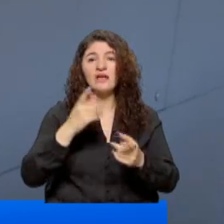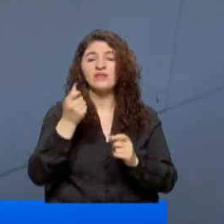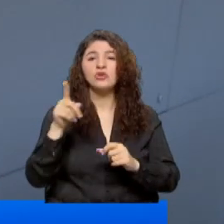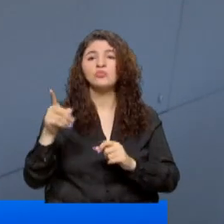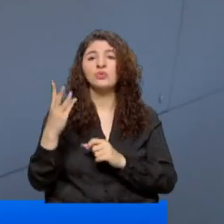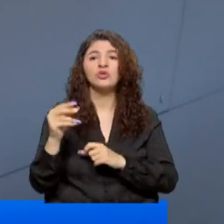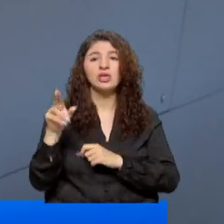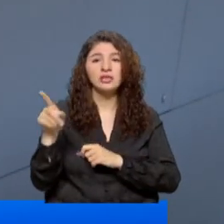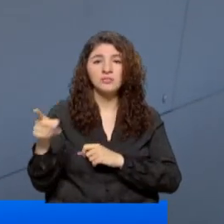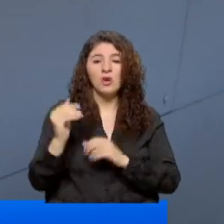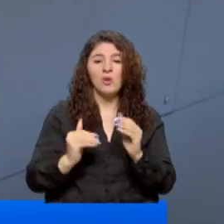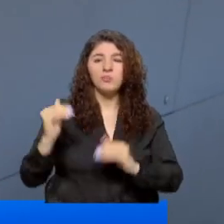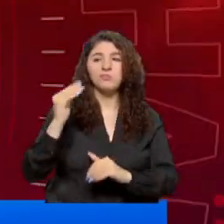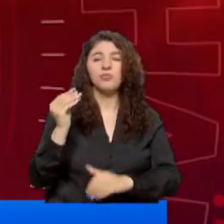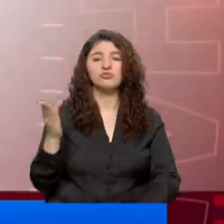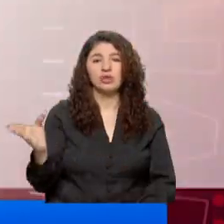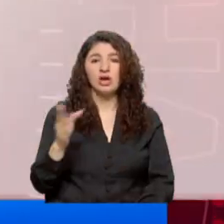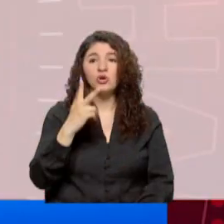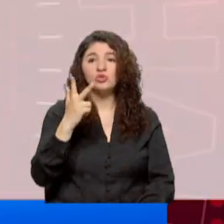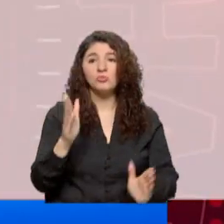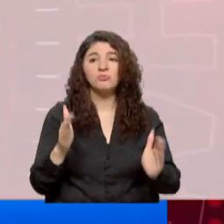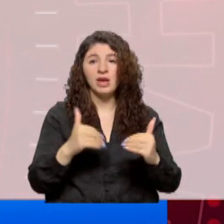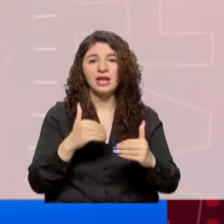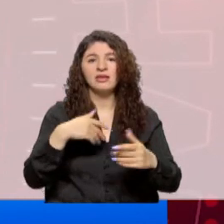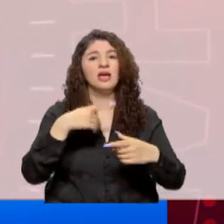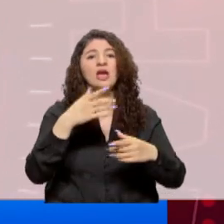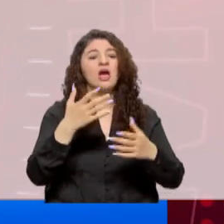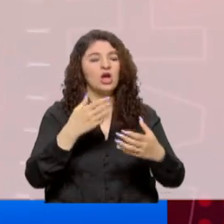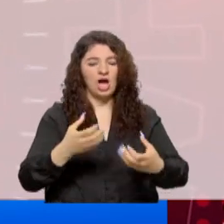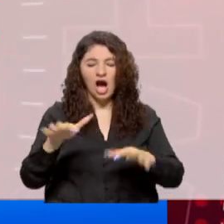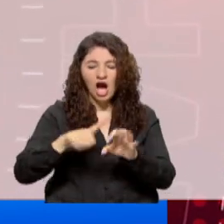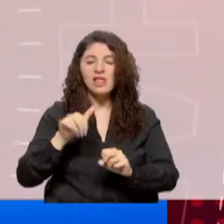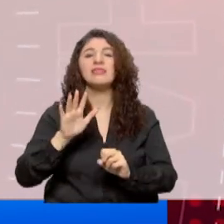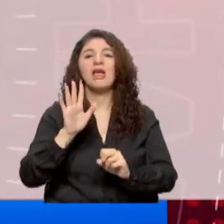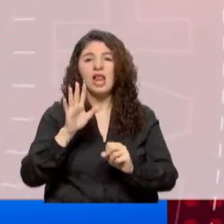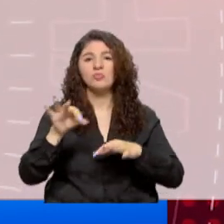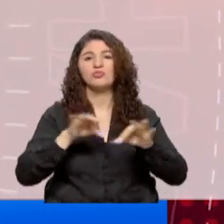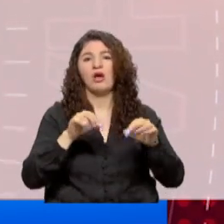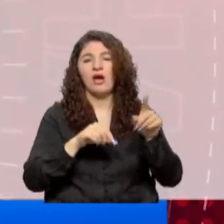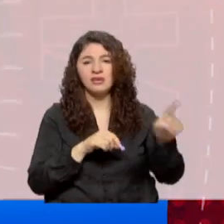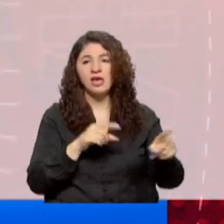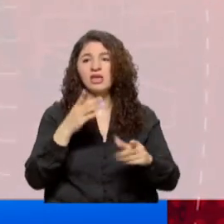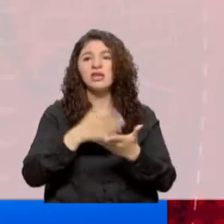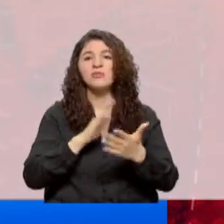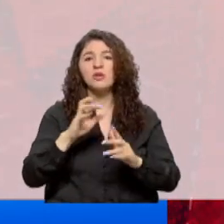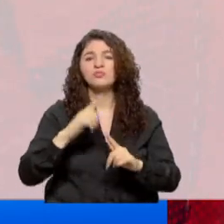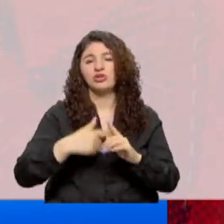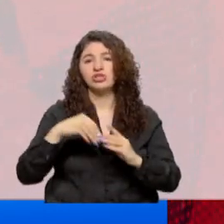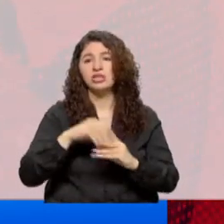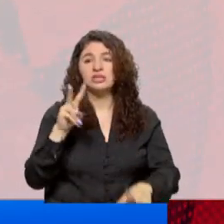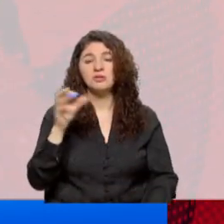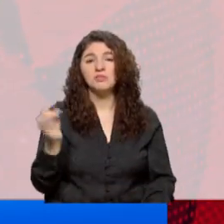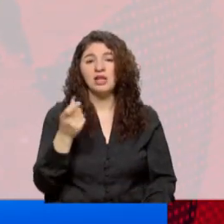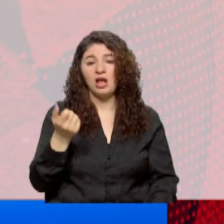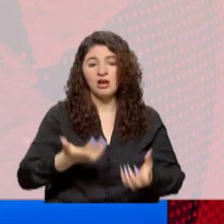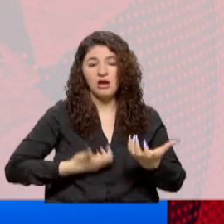şurada olduğu gibi artmış olacak üçüncü pakette tüketiciye değil müteahhitte yarım kalan konut projeleri için 20